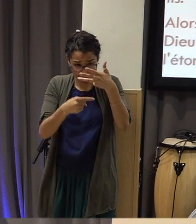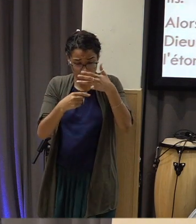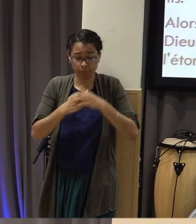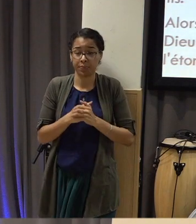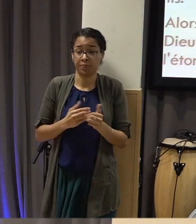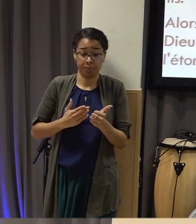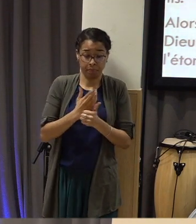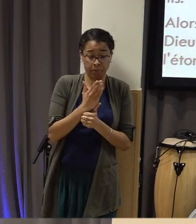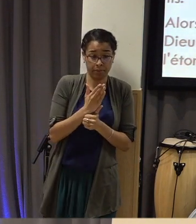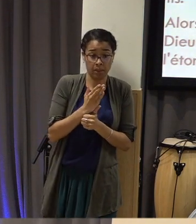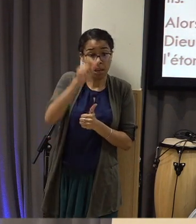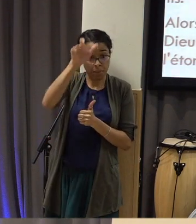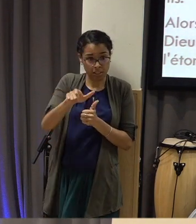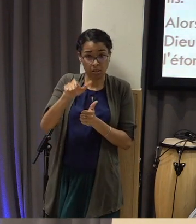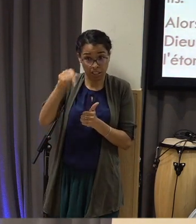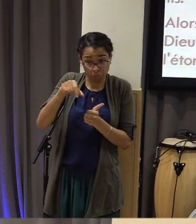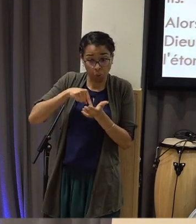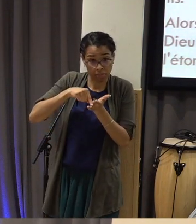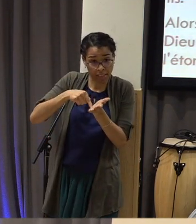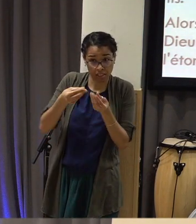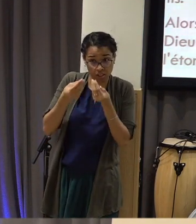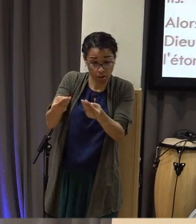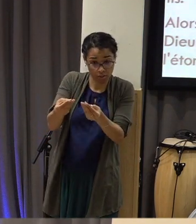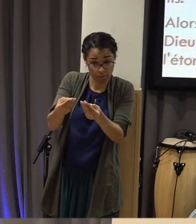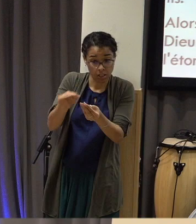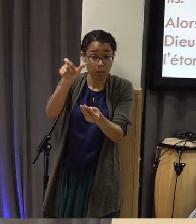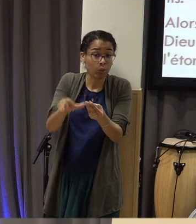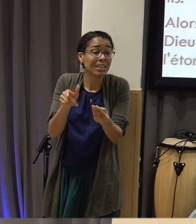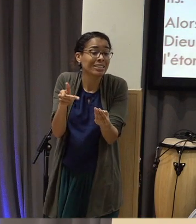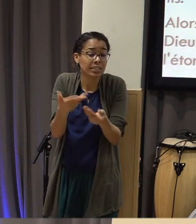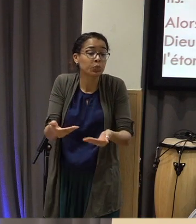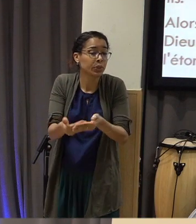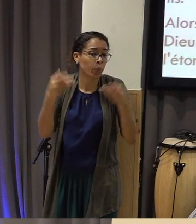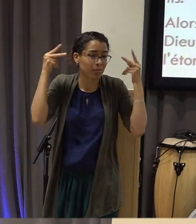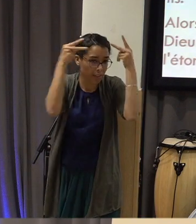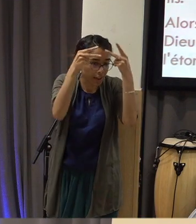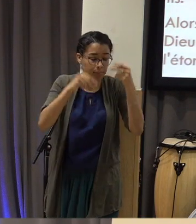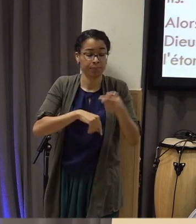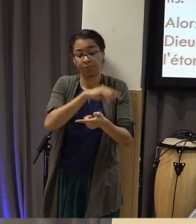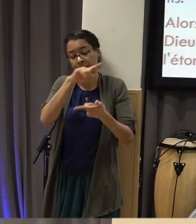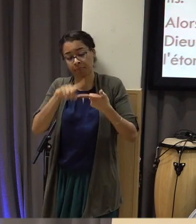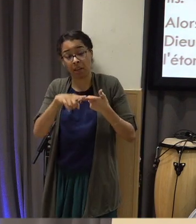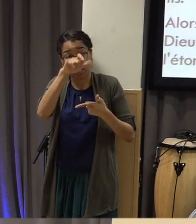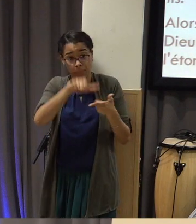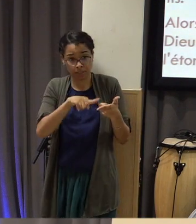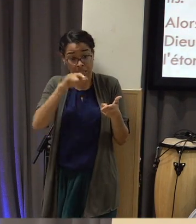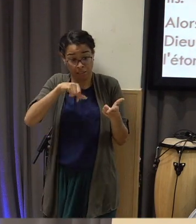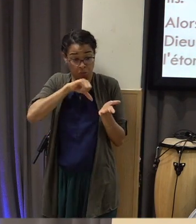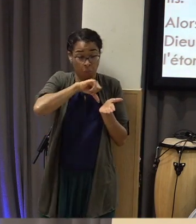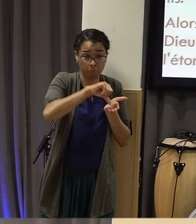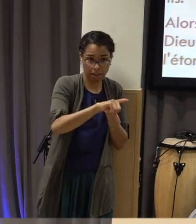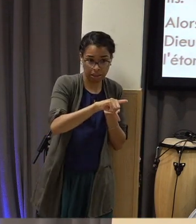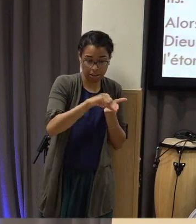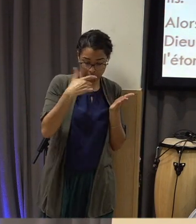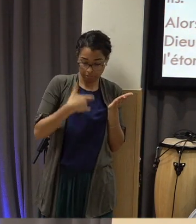Il y a celui à qui on doit, en l'occurrence, il parlait de César. Il y a celui qui doit, et